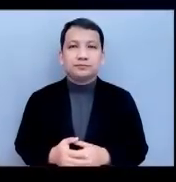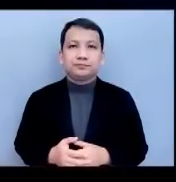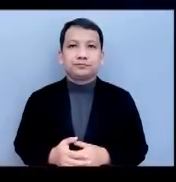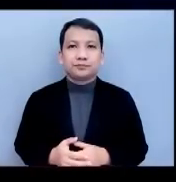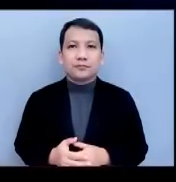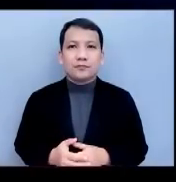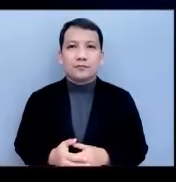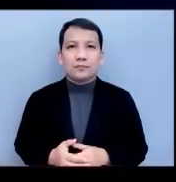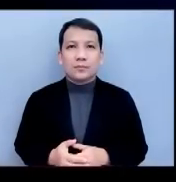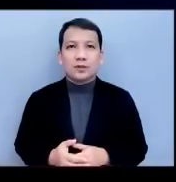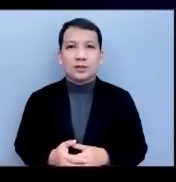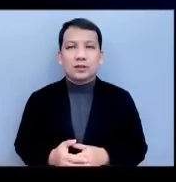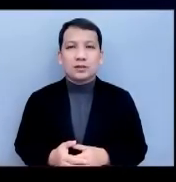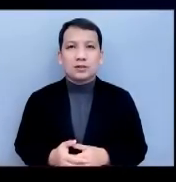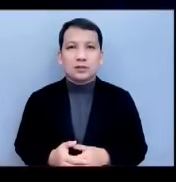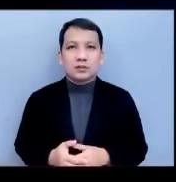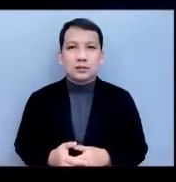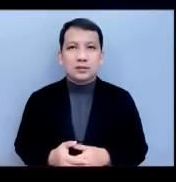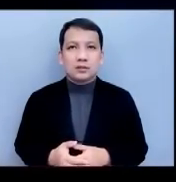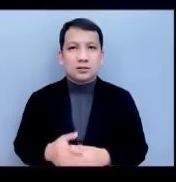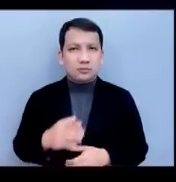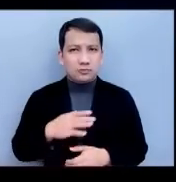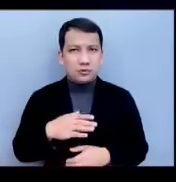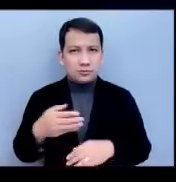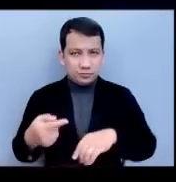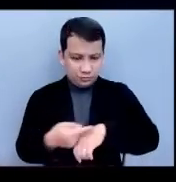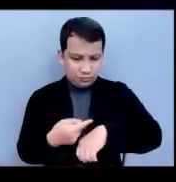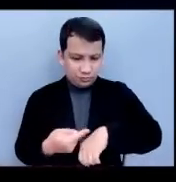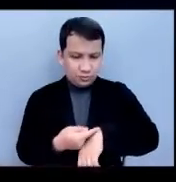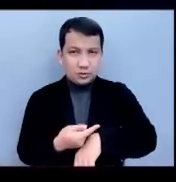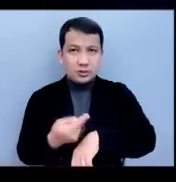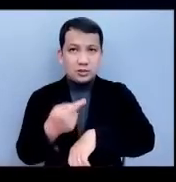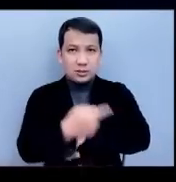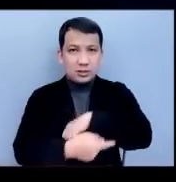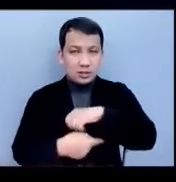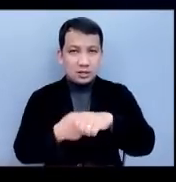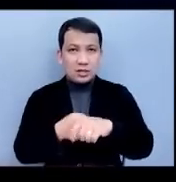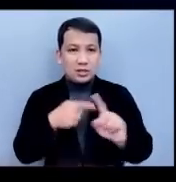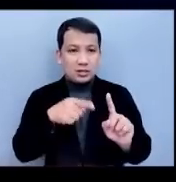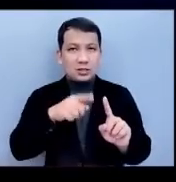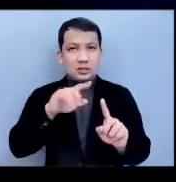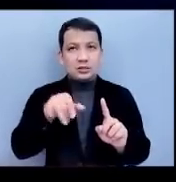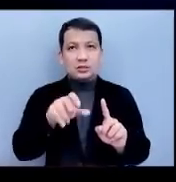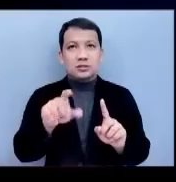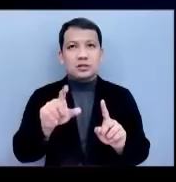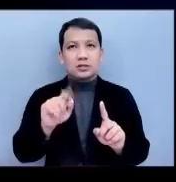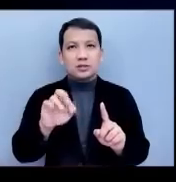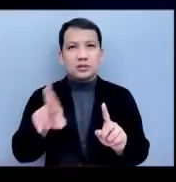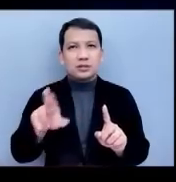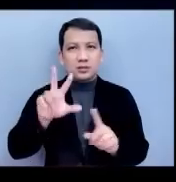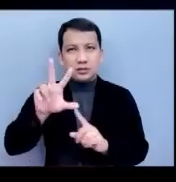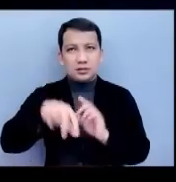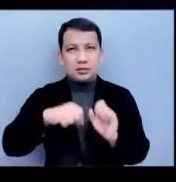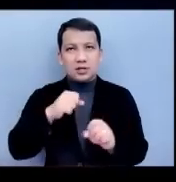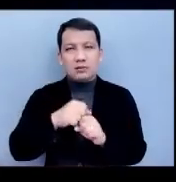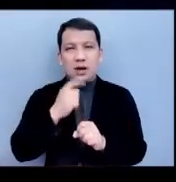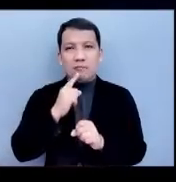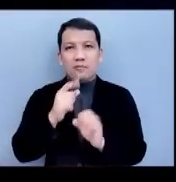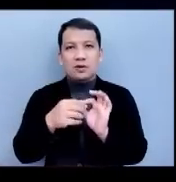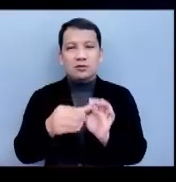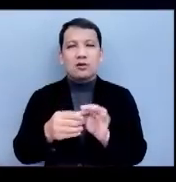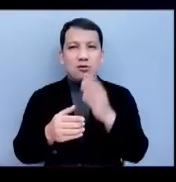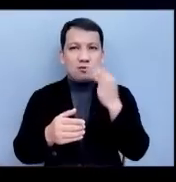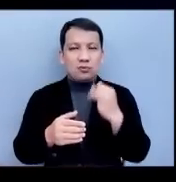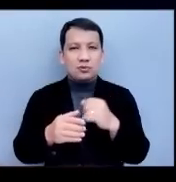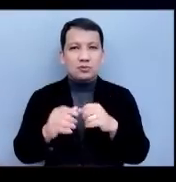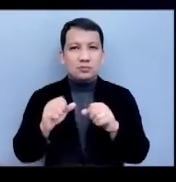Ayan ang fistula ko. Sanay nang may nakasaksak na tubo sa kanyang braso si Giselle Trias. 3 taon na siyang nagpapadialysis dahil sa